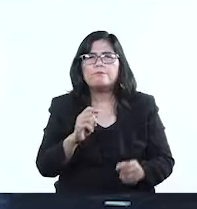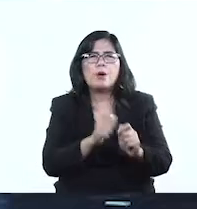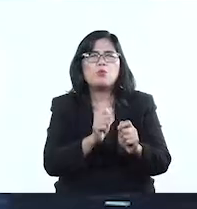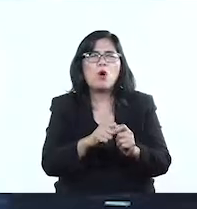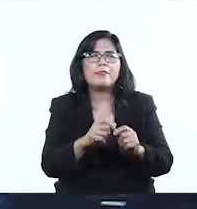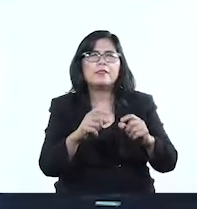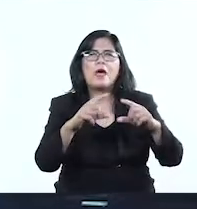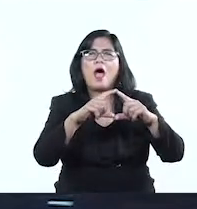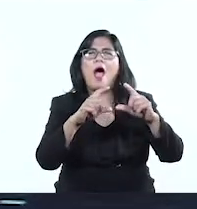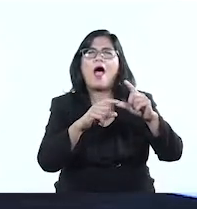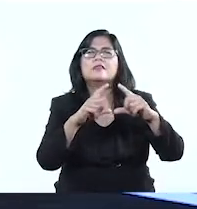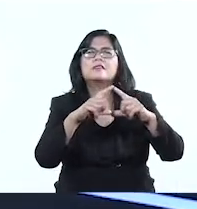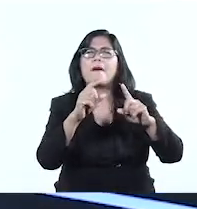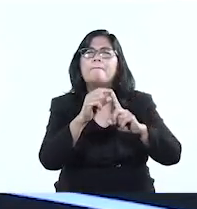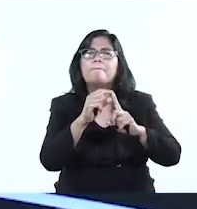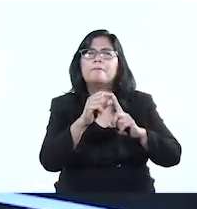hai hahaha